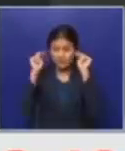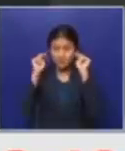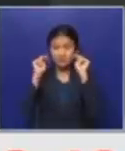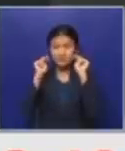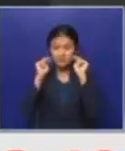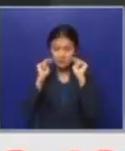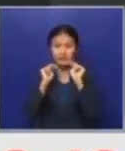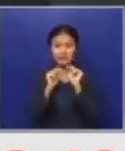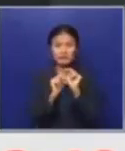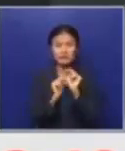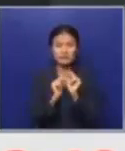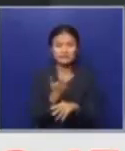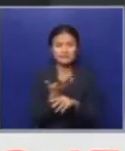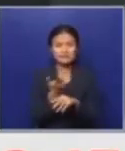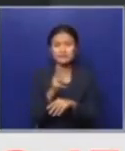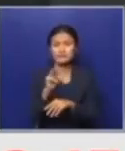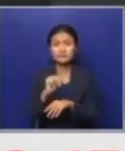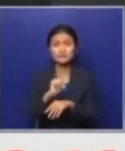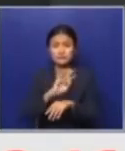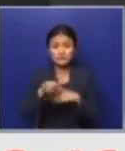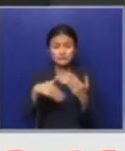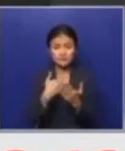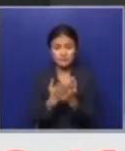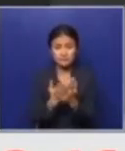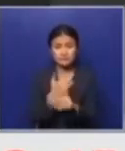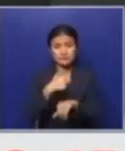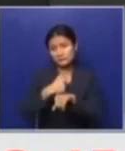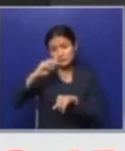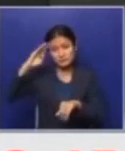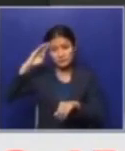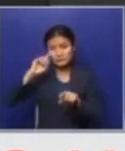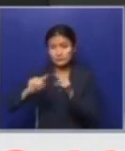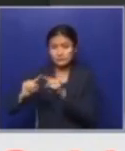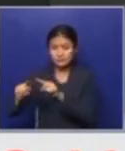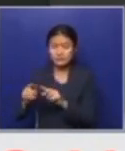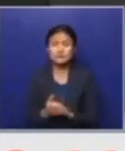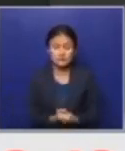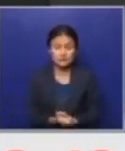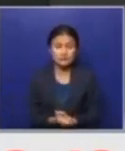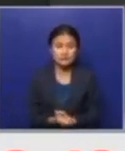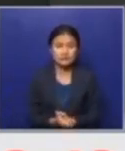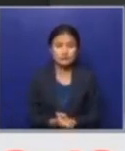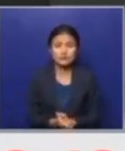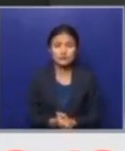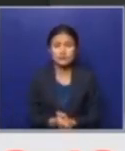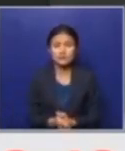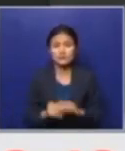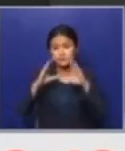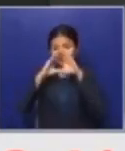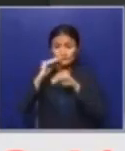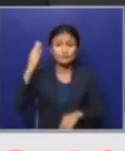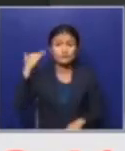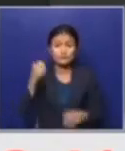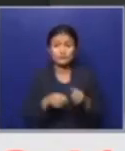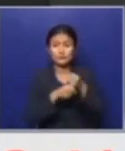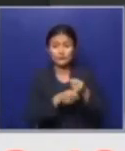จะเป็นคุณสมชายแสวงการคุณคำนวณสิทธิสมานหรือคุณปรินาไกรคุปส.ส.พลังประชารัฐความเคลื่อนไหวของคนเหล่านี้